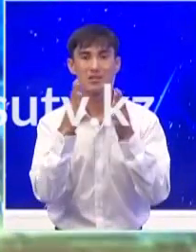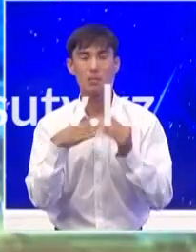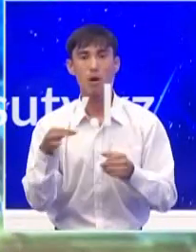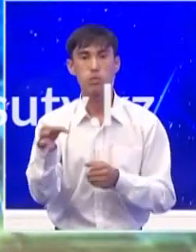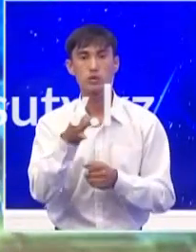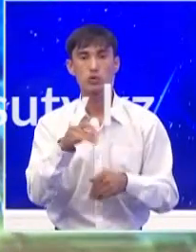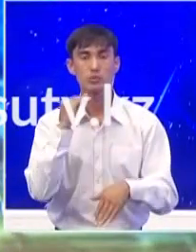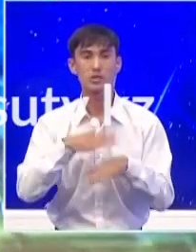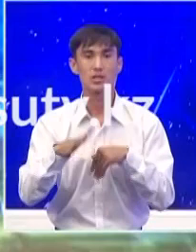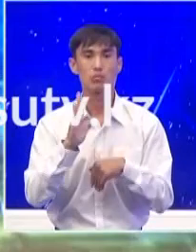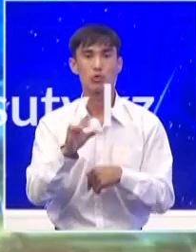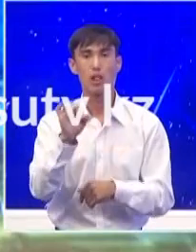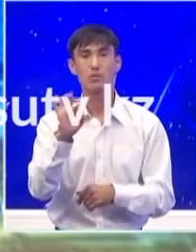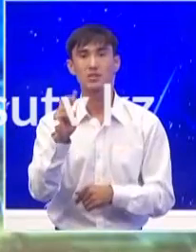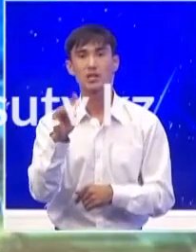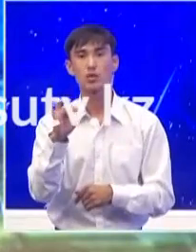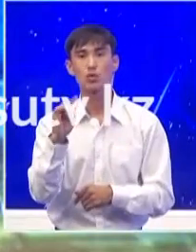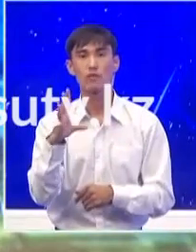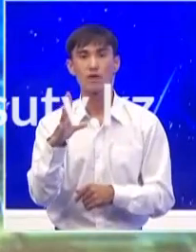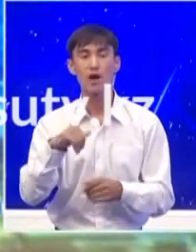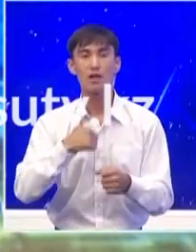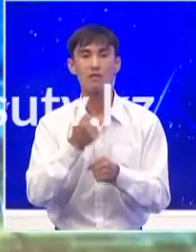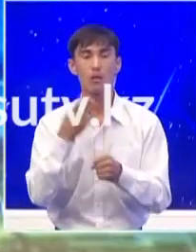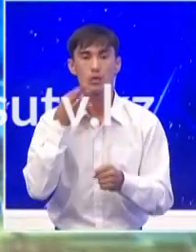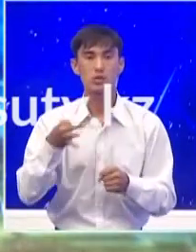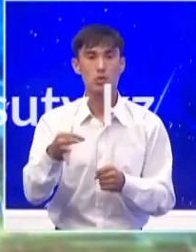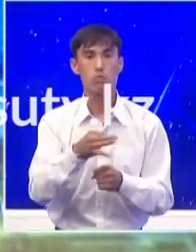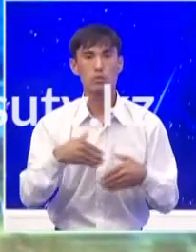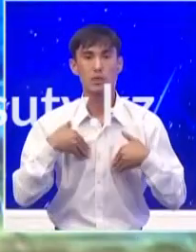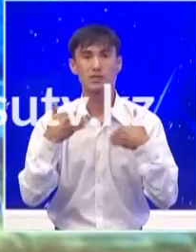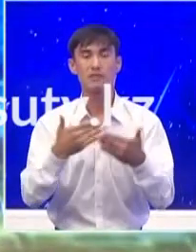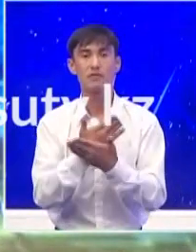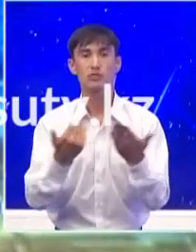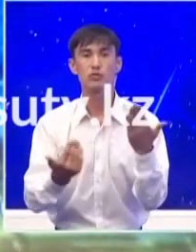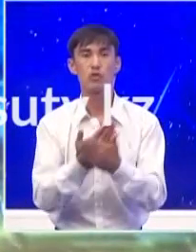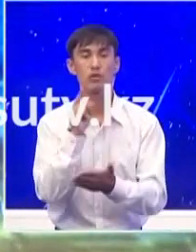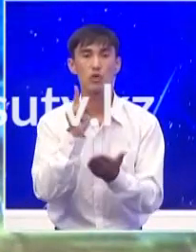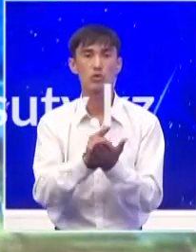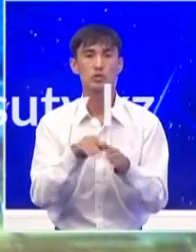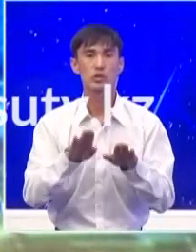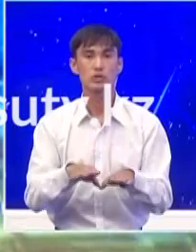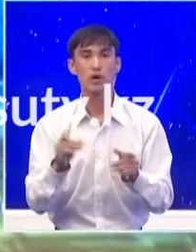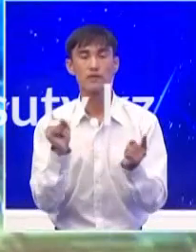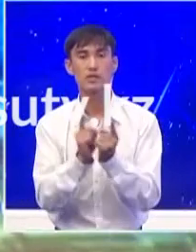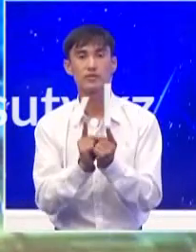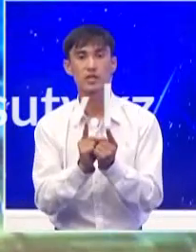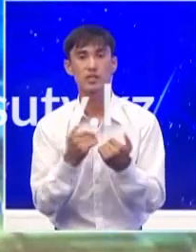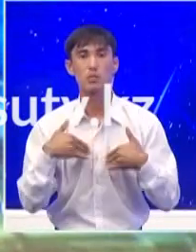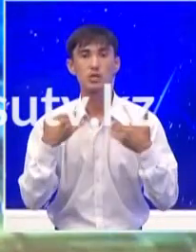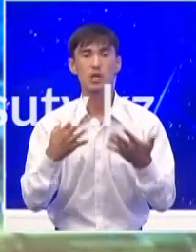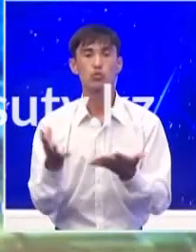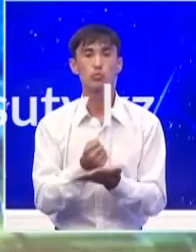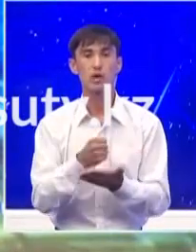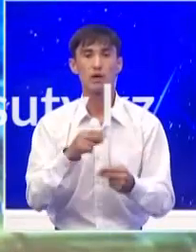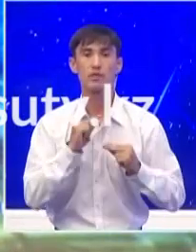областном центре будет алмаз дано голос глава алматинской области и поздравил его с новой должностью он официальная встреча и пожелал успехов